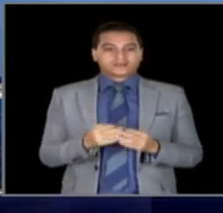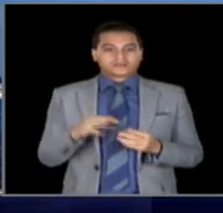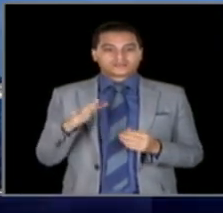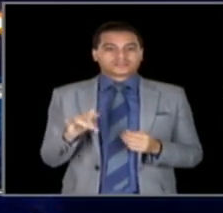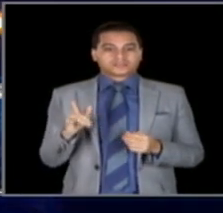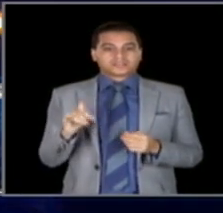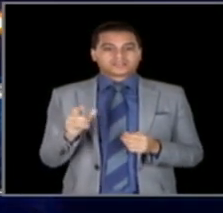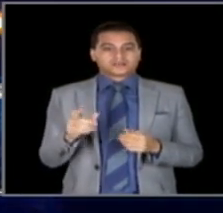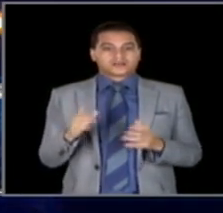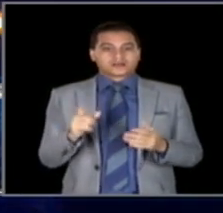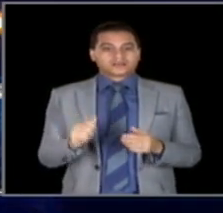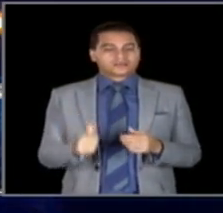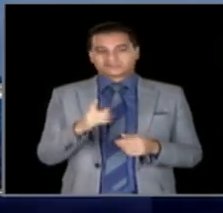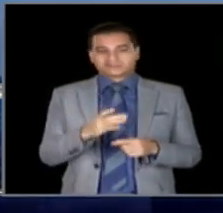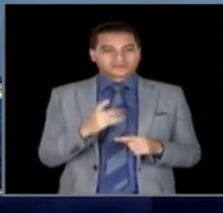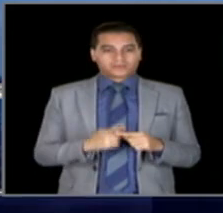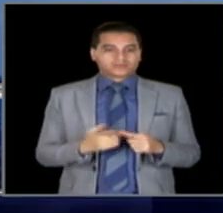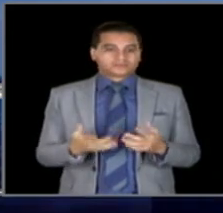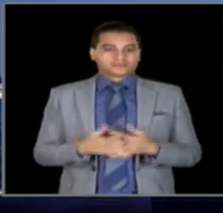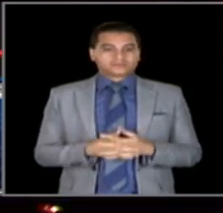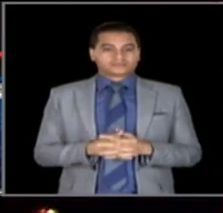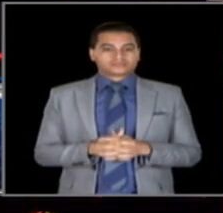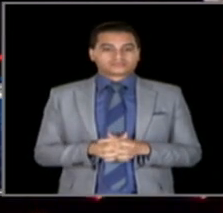شيرين رضا. إجابة خاطئة.